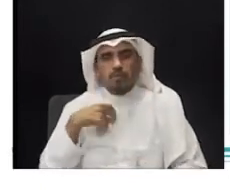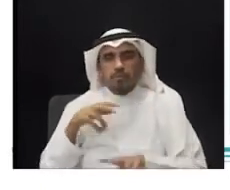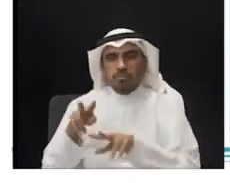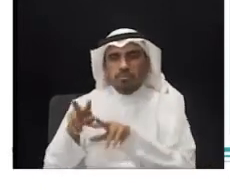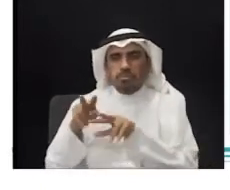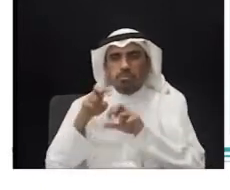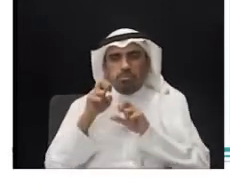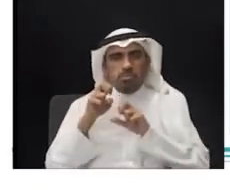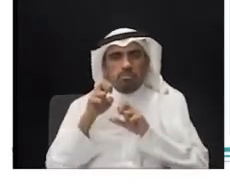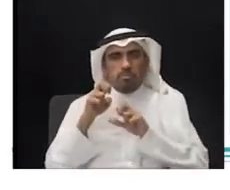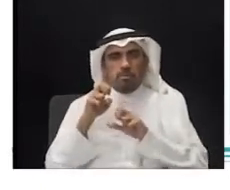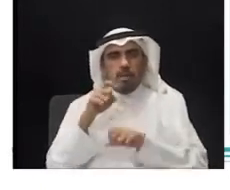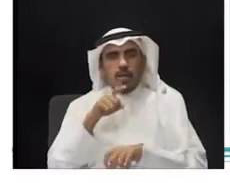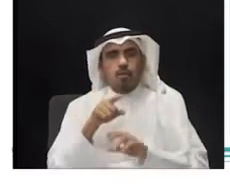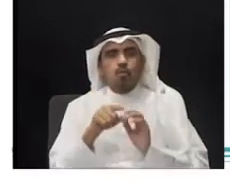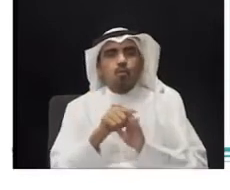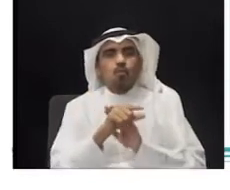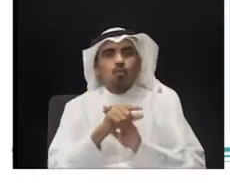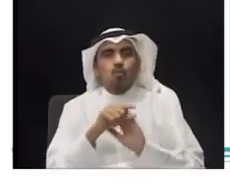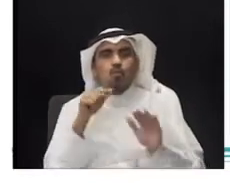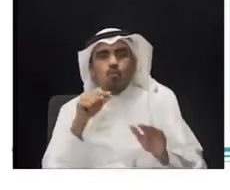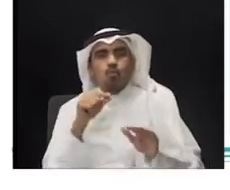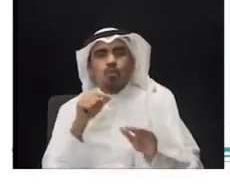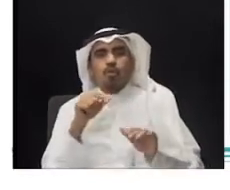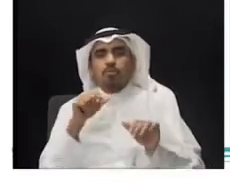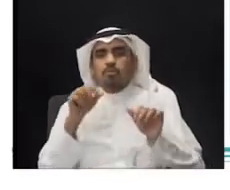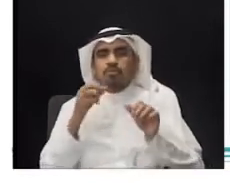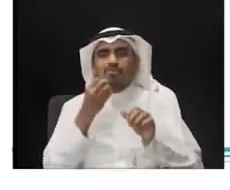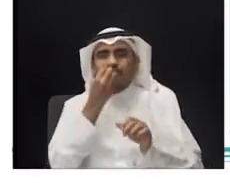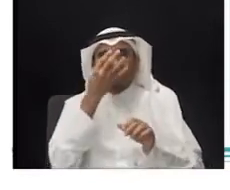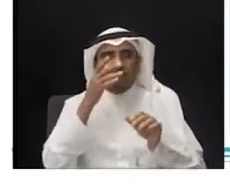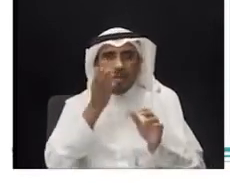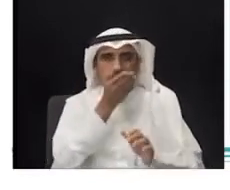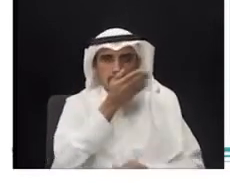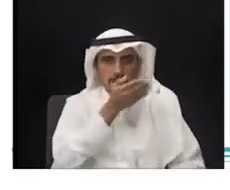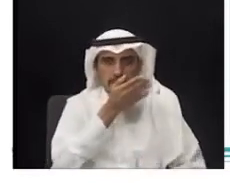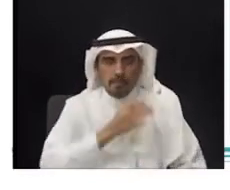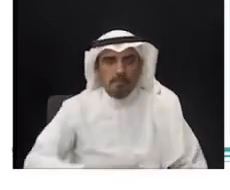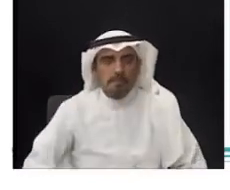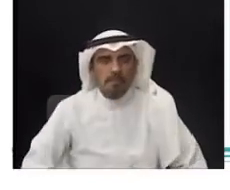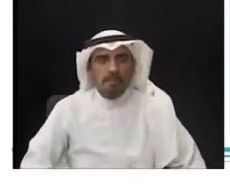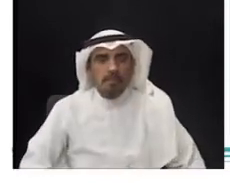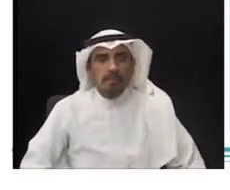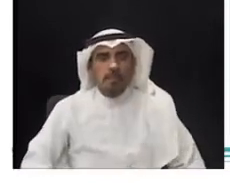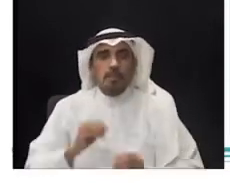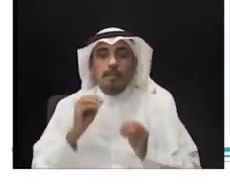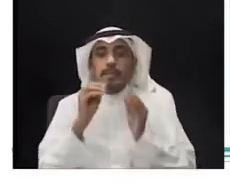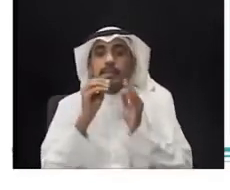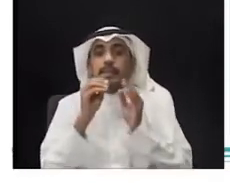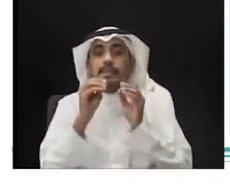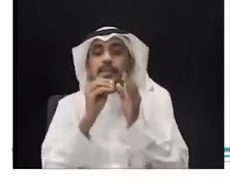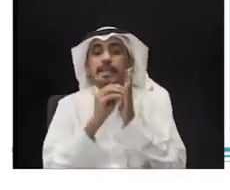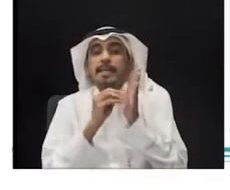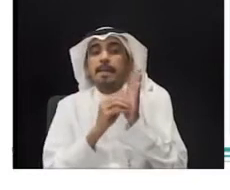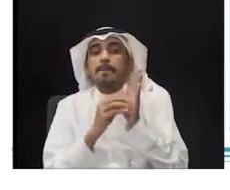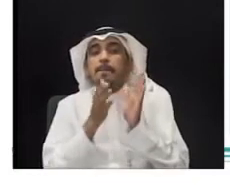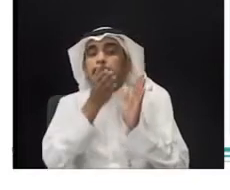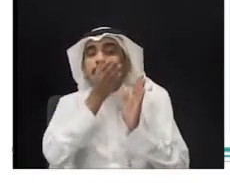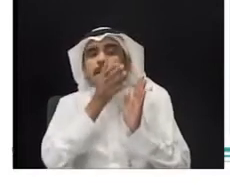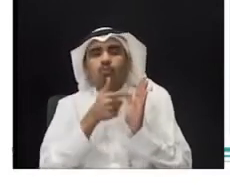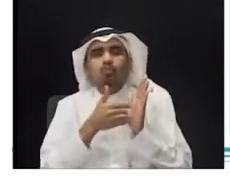فكرة استخلصناها من هذا العنوان، ومنها تلوث الماء، أيضا تركيب